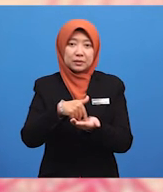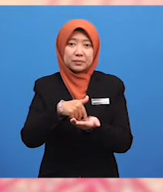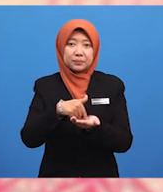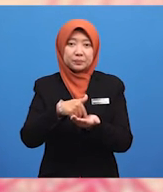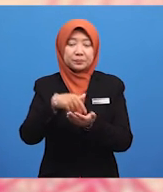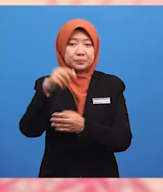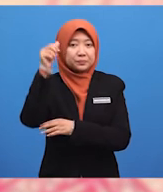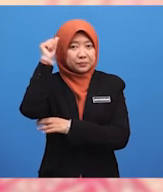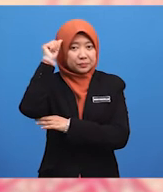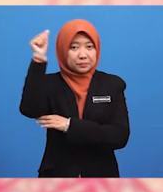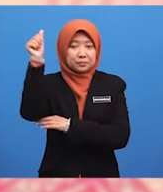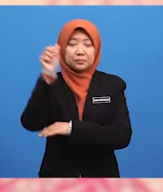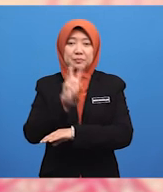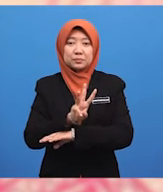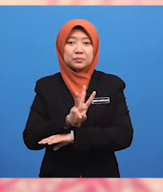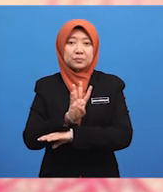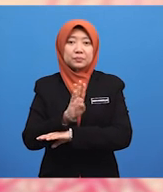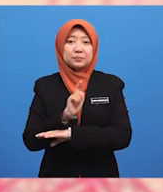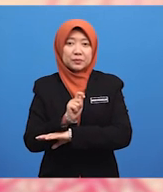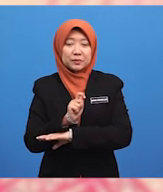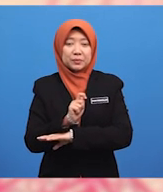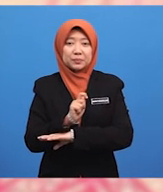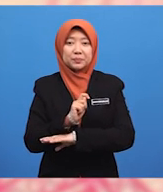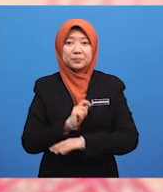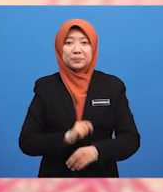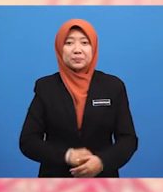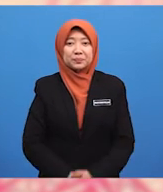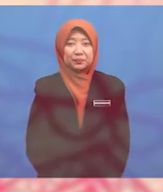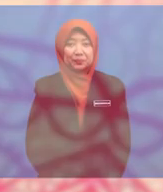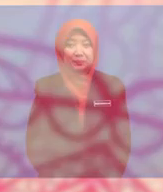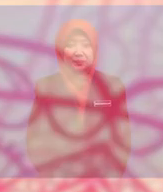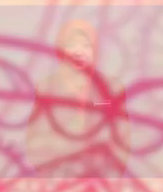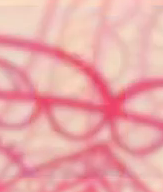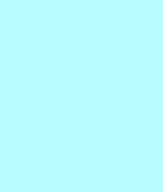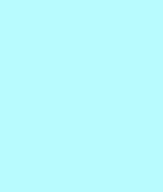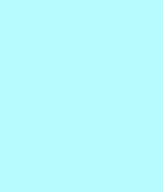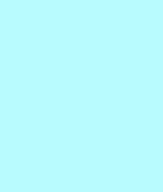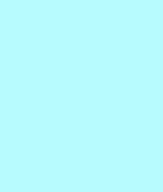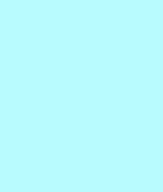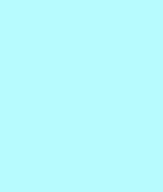Wabillahi taufiq wal hidayah. Wassalamualaikum warahmatullahi wabarakatuh.